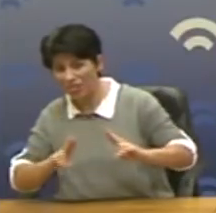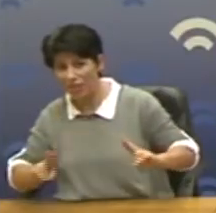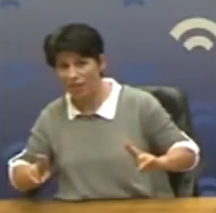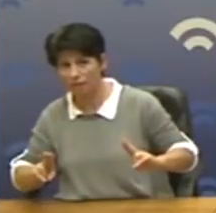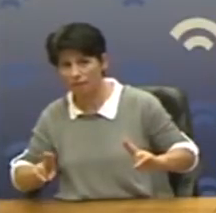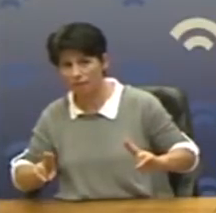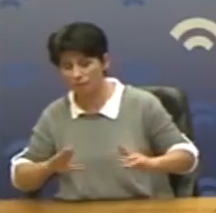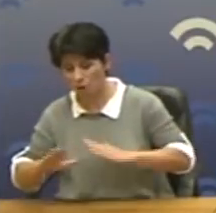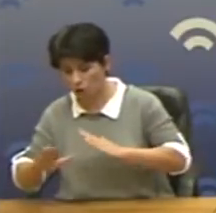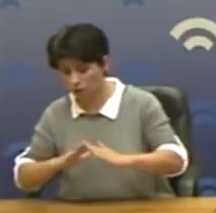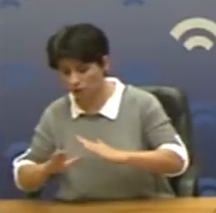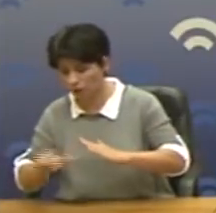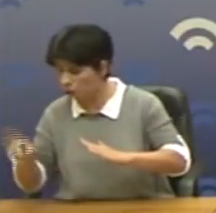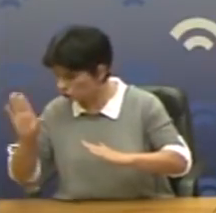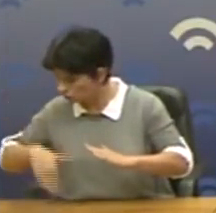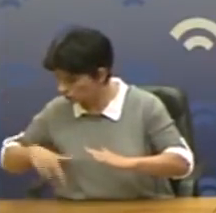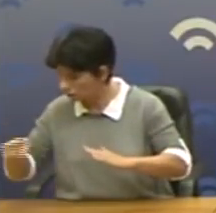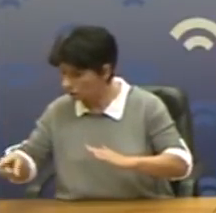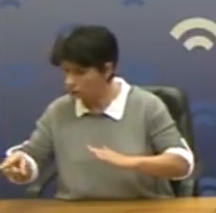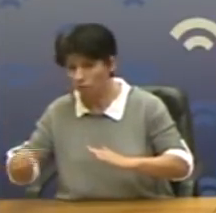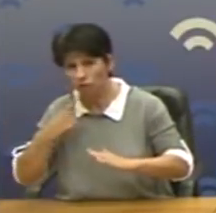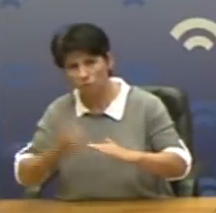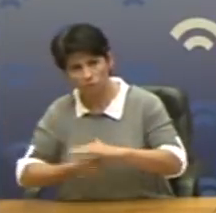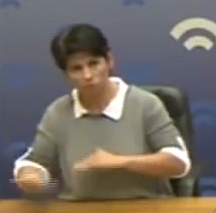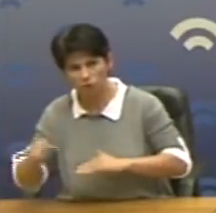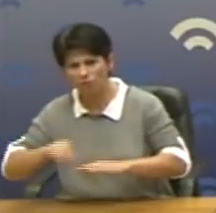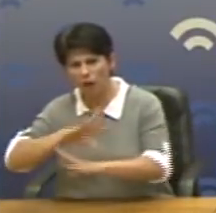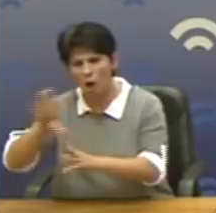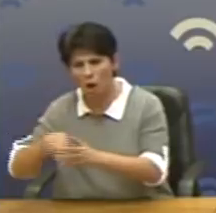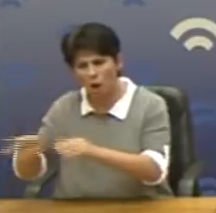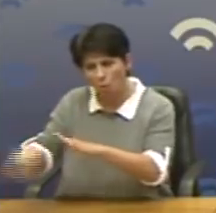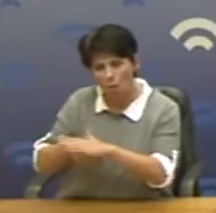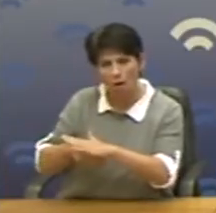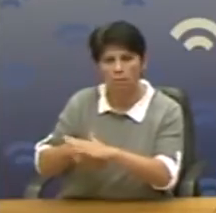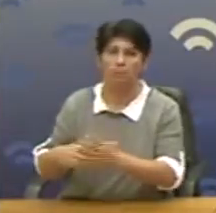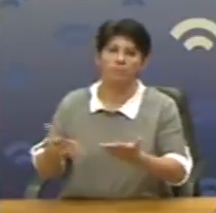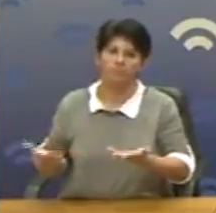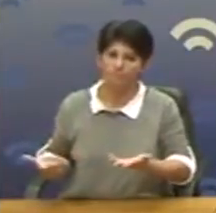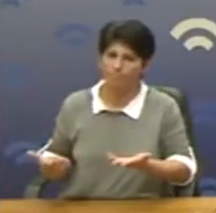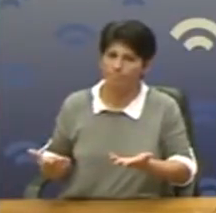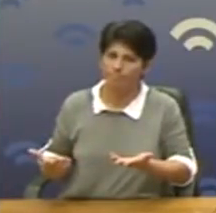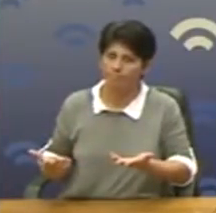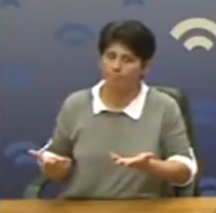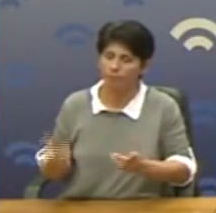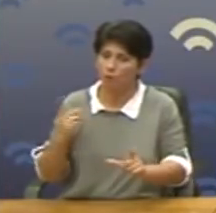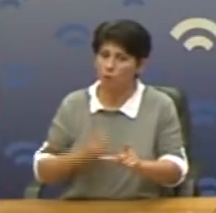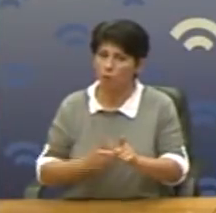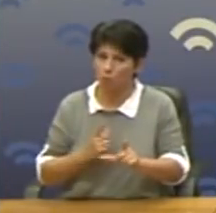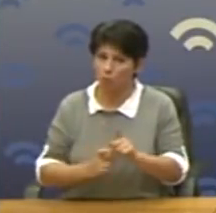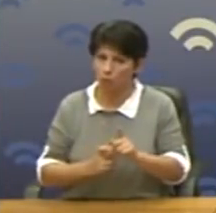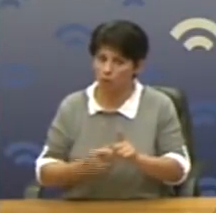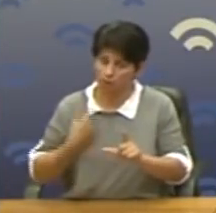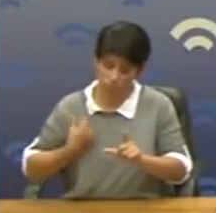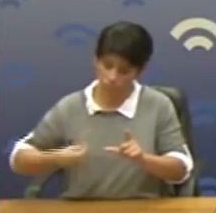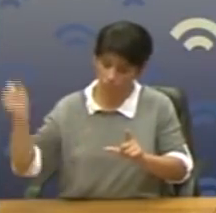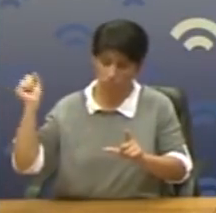σε διεθνή προστασία τελικώς επιστραφεί. Το ΚΚΕ καταδικάζει τα απαράδεκτα